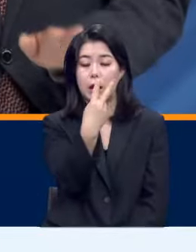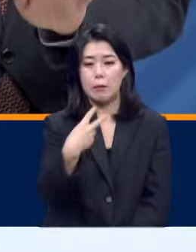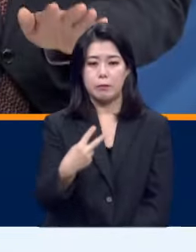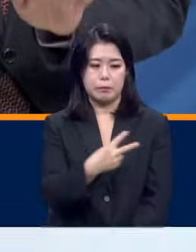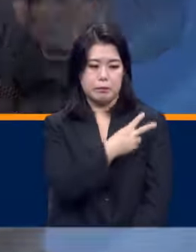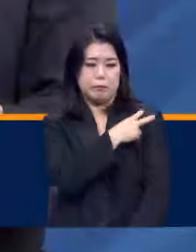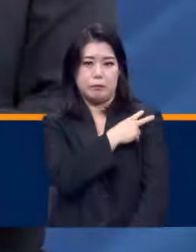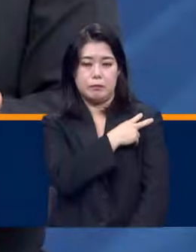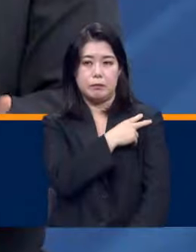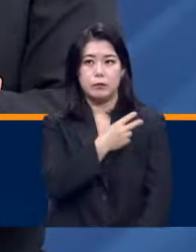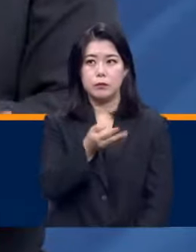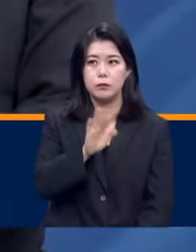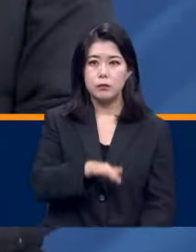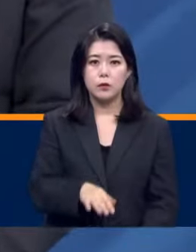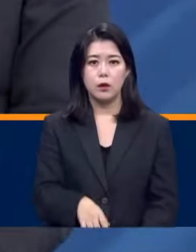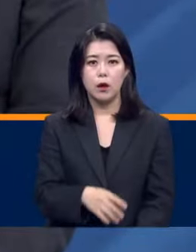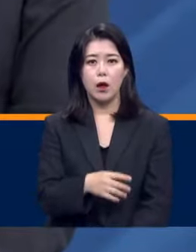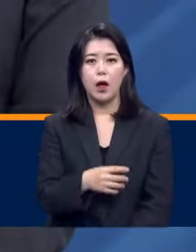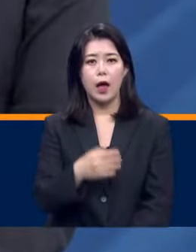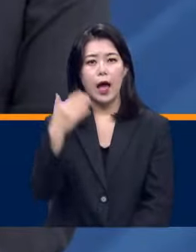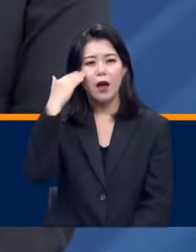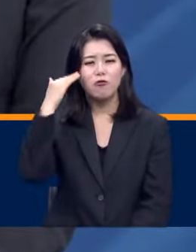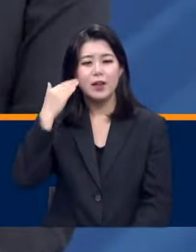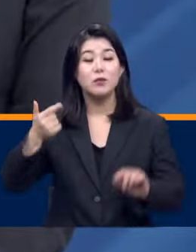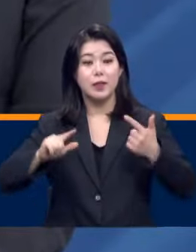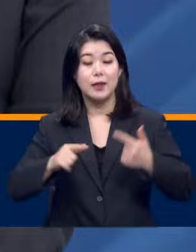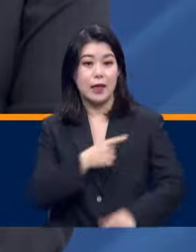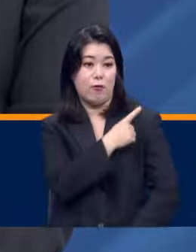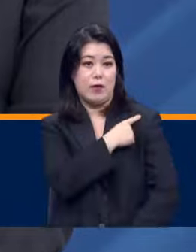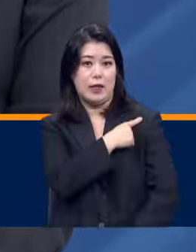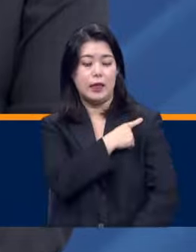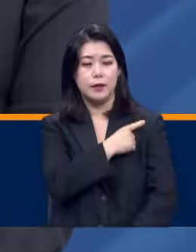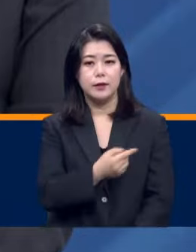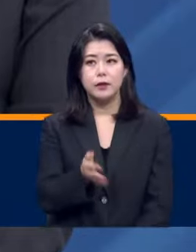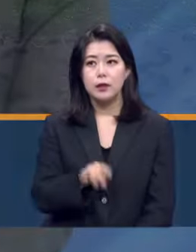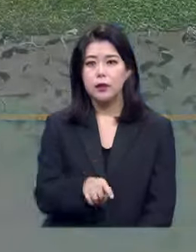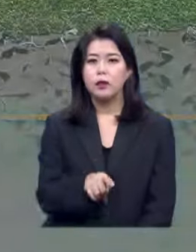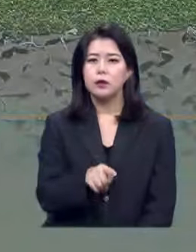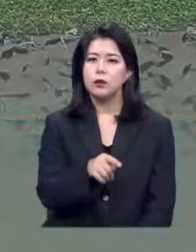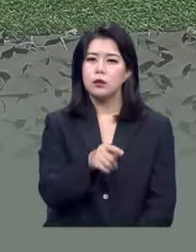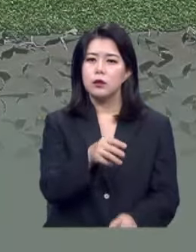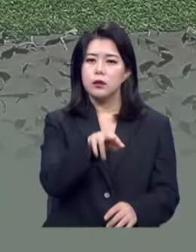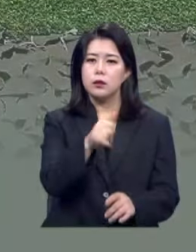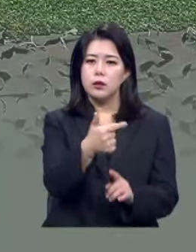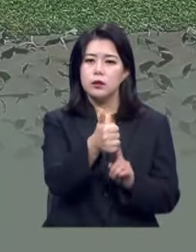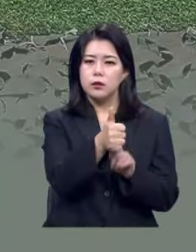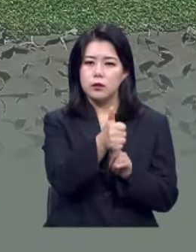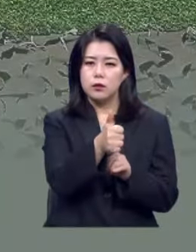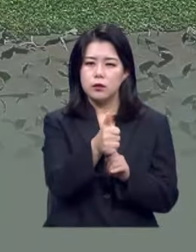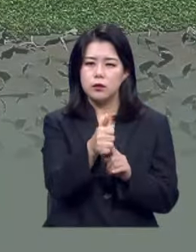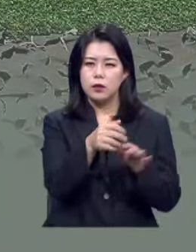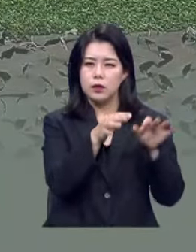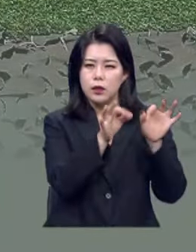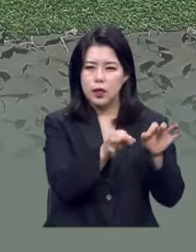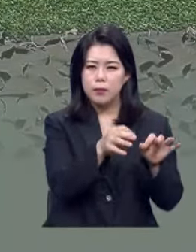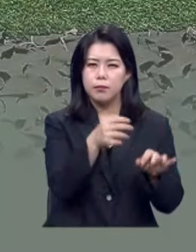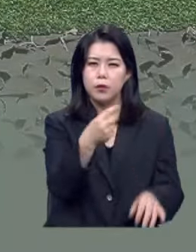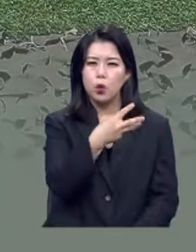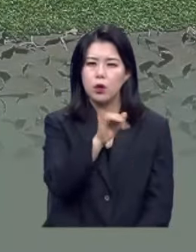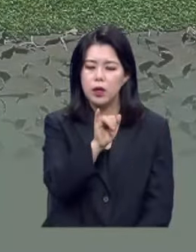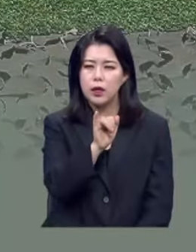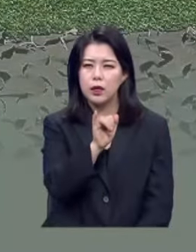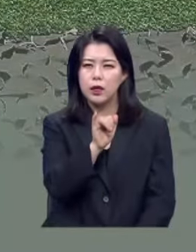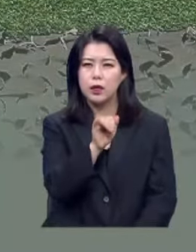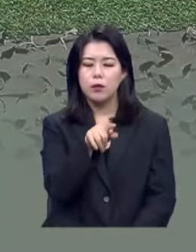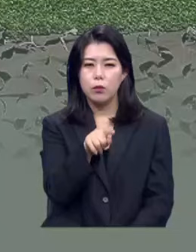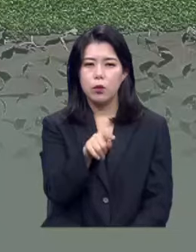북한은 우리 군하고 좀 체계가 달려 소장이 원스타 원스타인 저 사람이 아마 김영복 리창구 끝까지 한